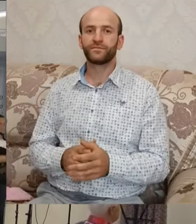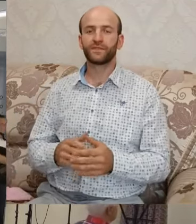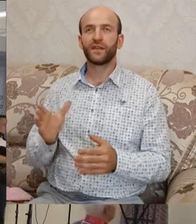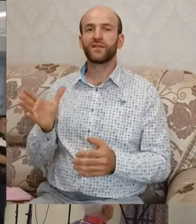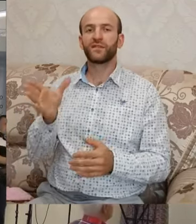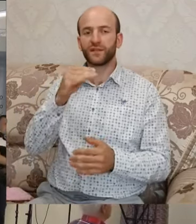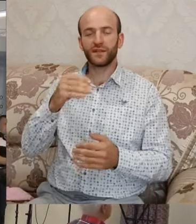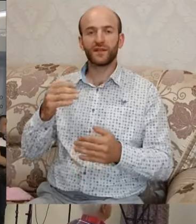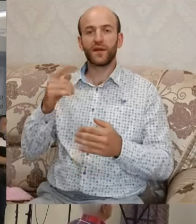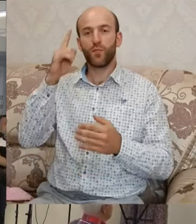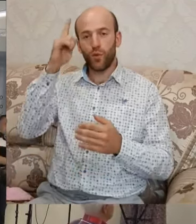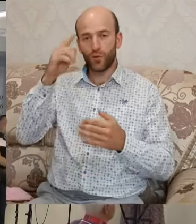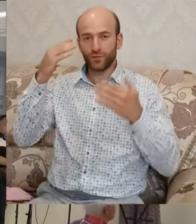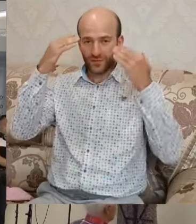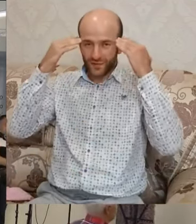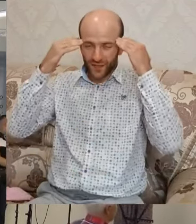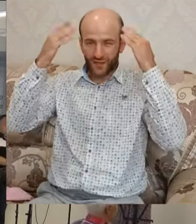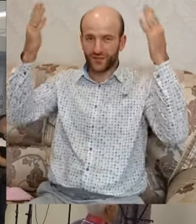Дайте йому славу.